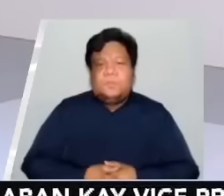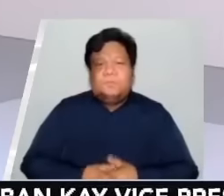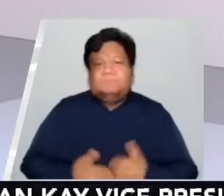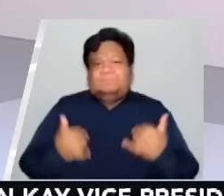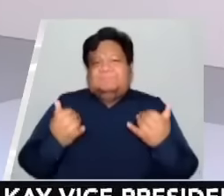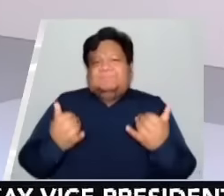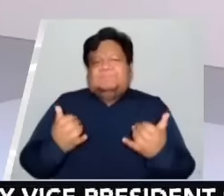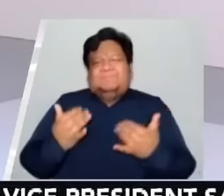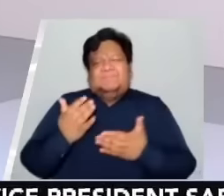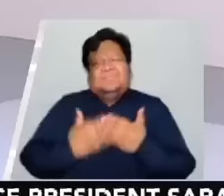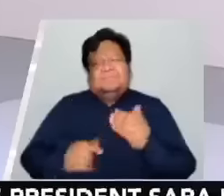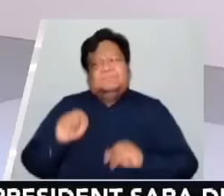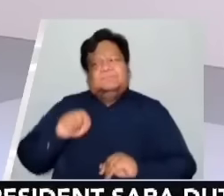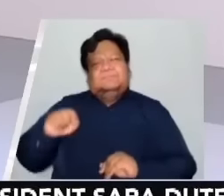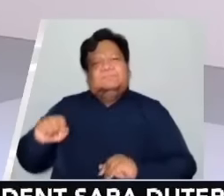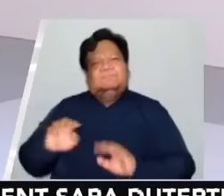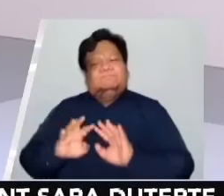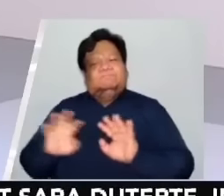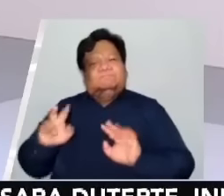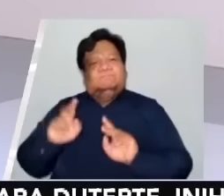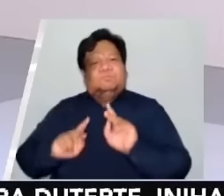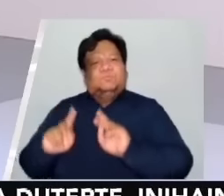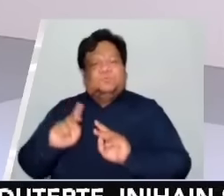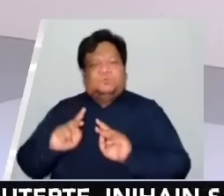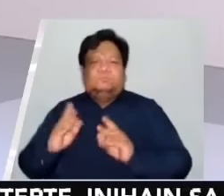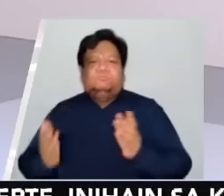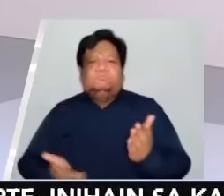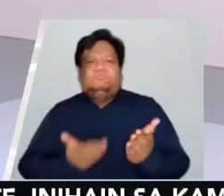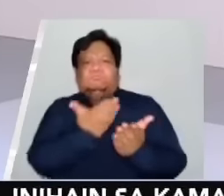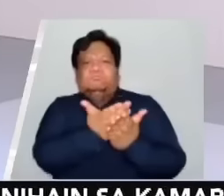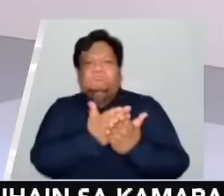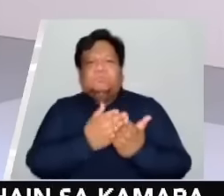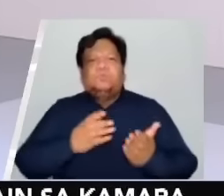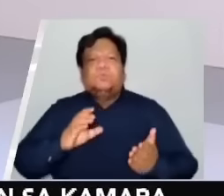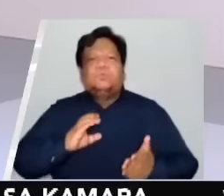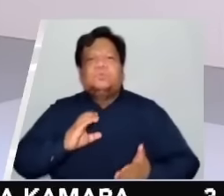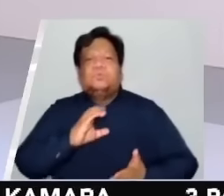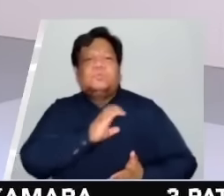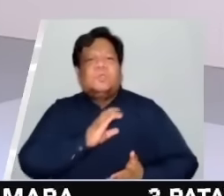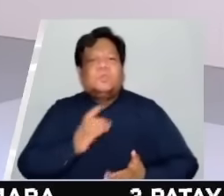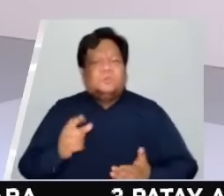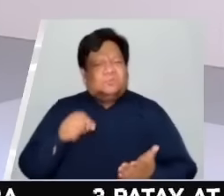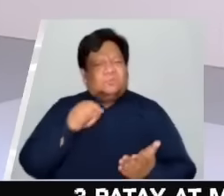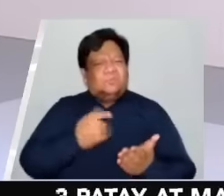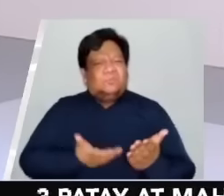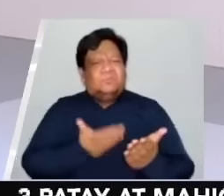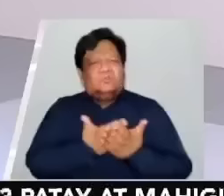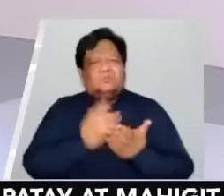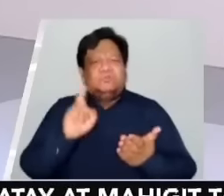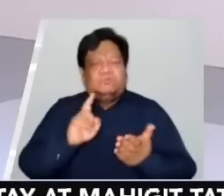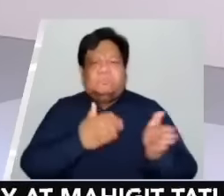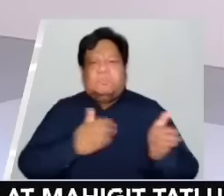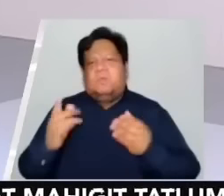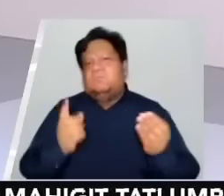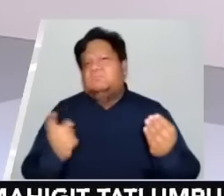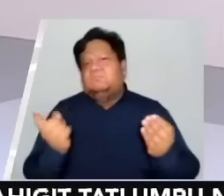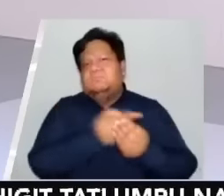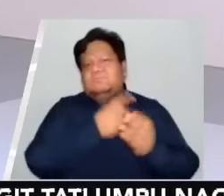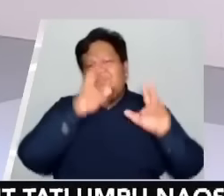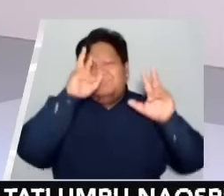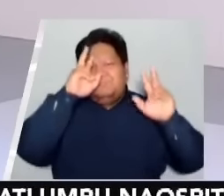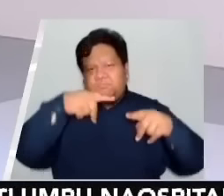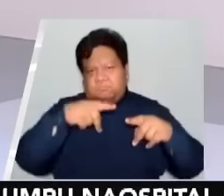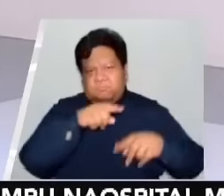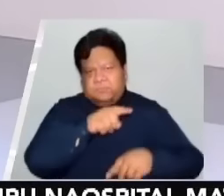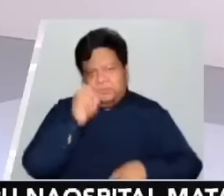kay Vice President Sara Duterte. Ilan sa mga batayan ng reklamo ang banta umano ng bise sa buhay ni Pangulong Bongbong Marcos at